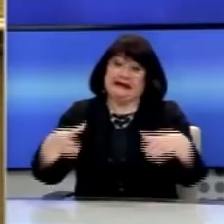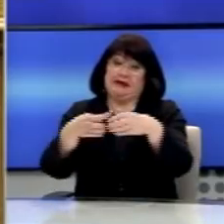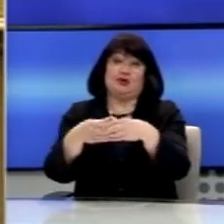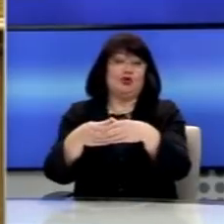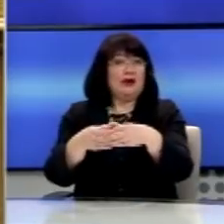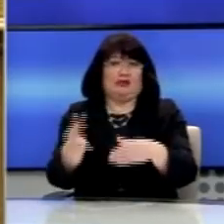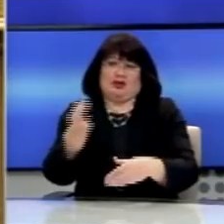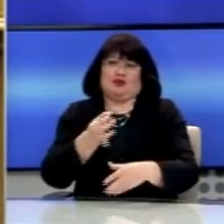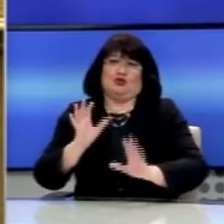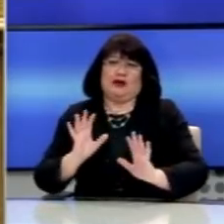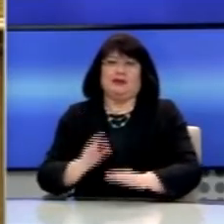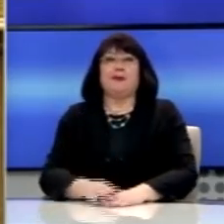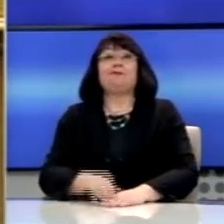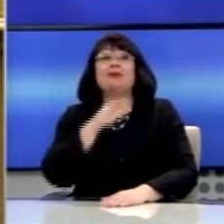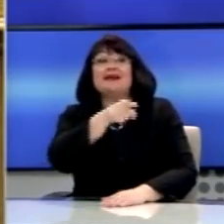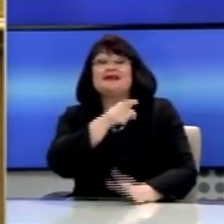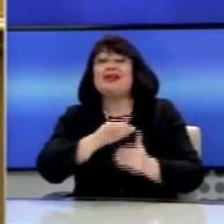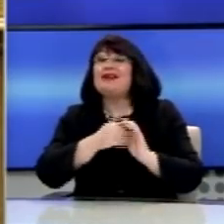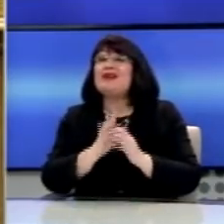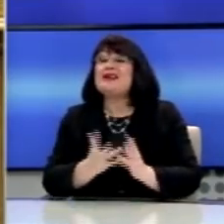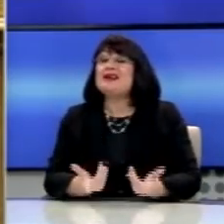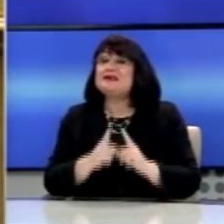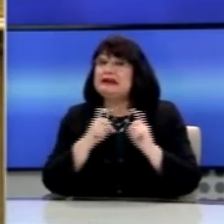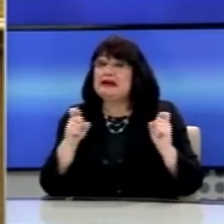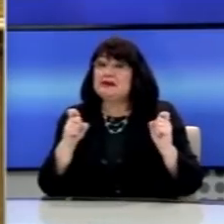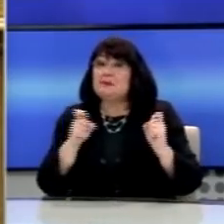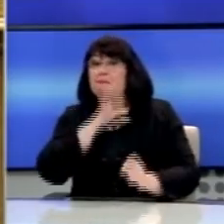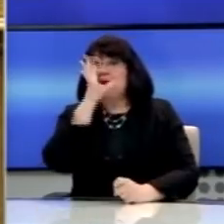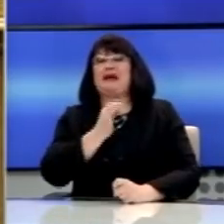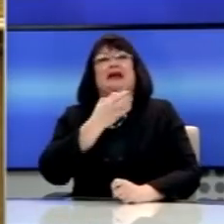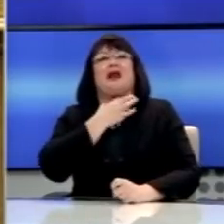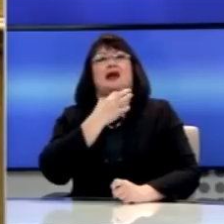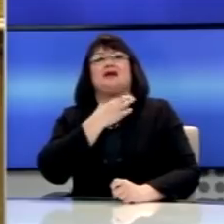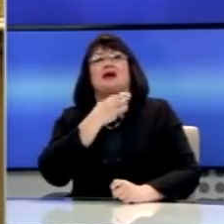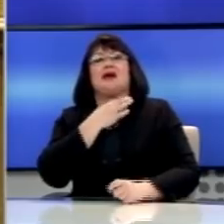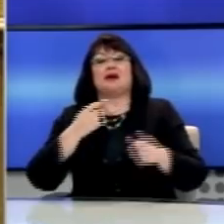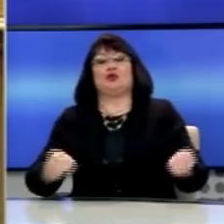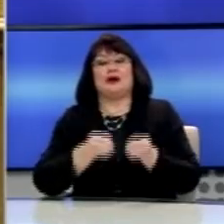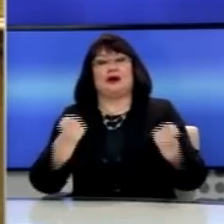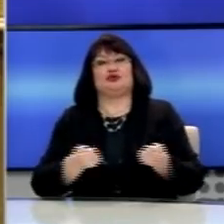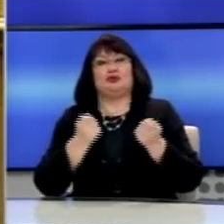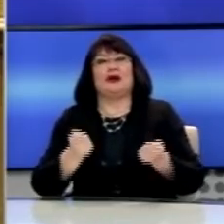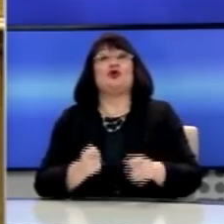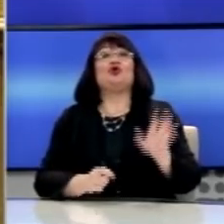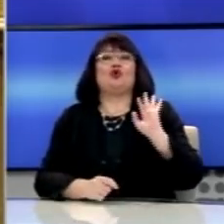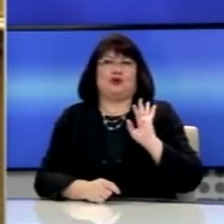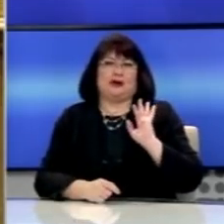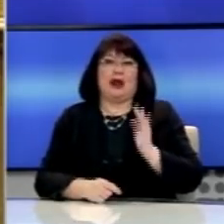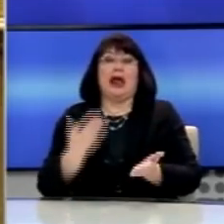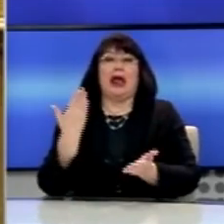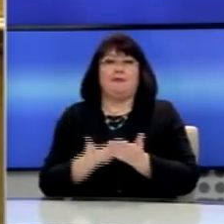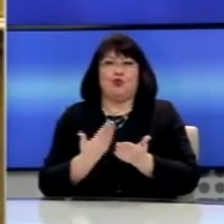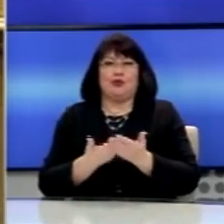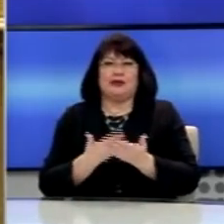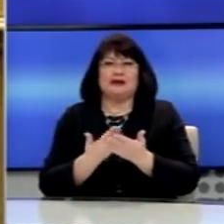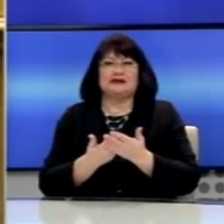Ειδικών. Κριτήριό σας δεν είναι οι πραγματικές ανάγκες των εργαζομένων. Απόδειξη ότι